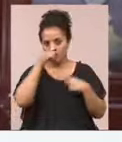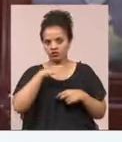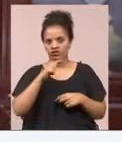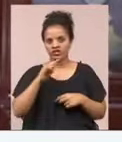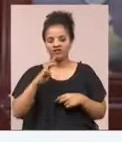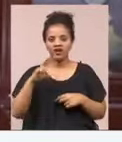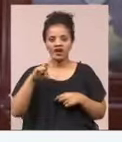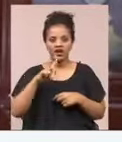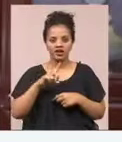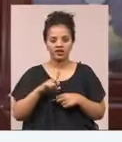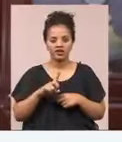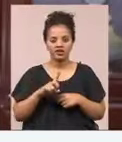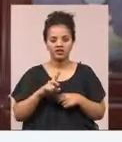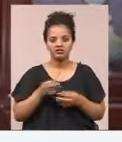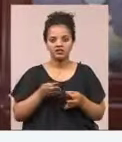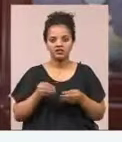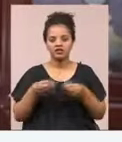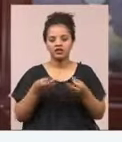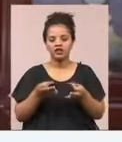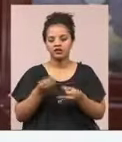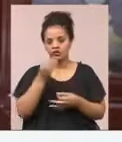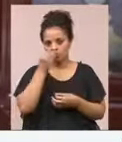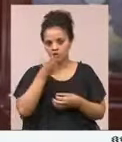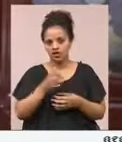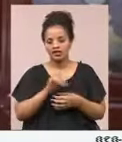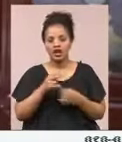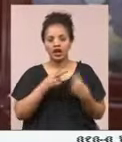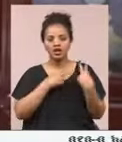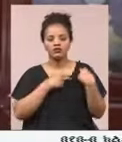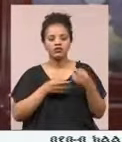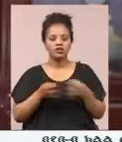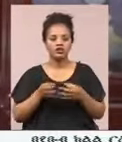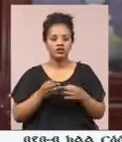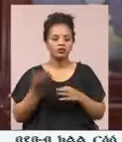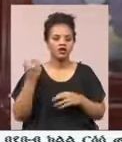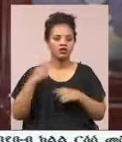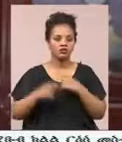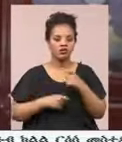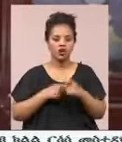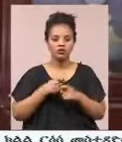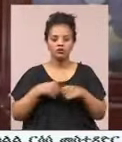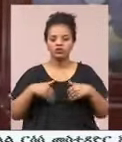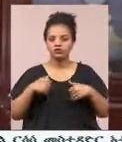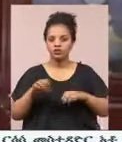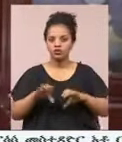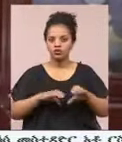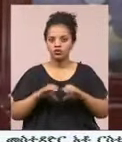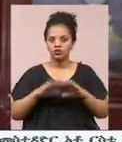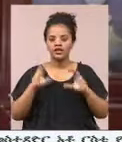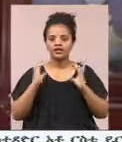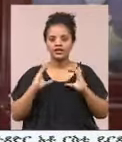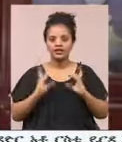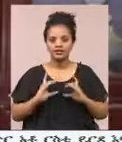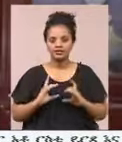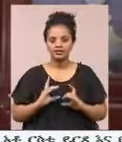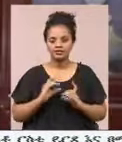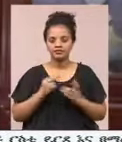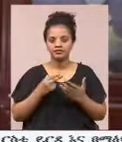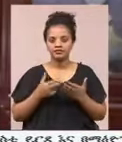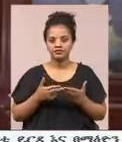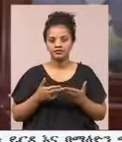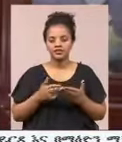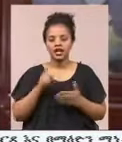ተስፋዬ ብላቱ በሰጡት ጋዜጣዊ መግለጫ አስታውቀዋል። እንደ ኃላፊው ገለጻ ባለፈው ዓመት ወጣቶች ባካሄዱት የክረምት የበጎ ፈቃድ